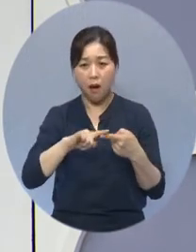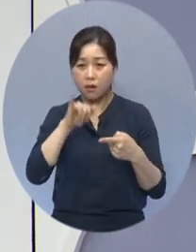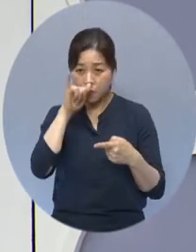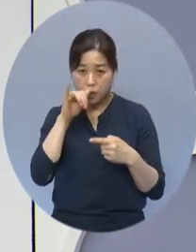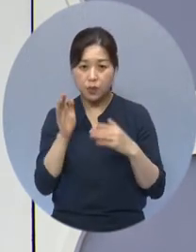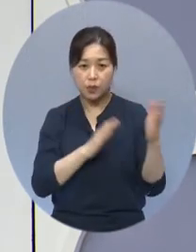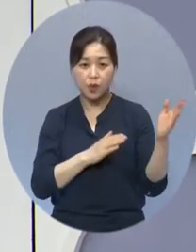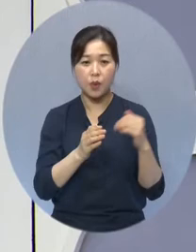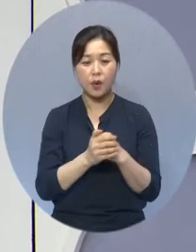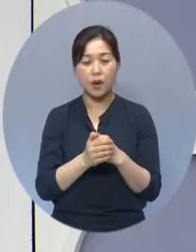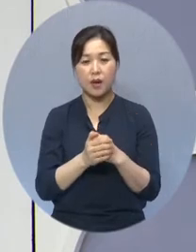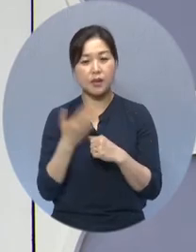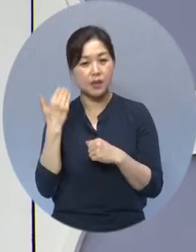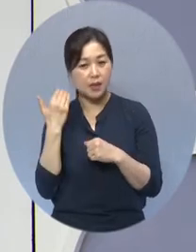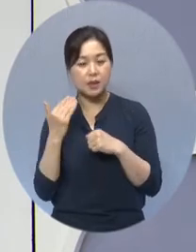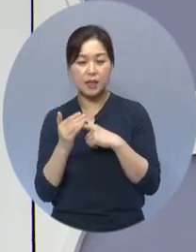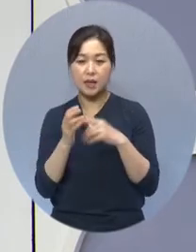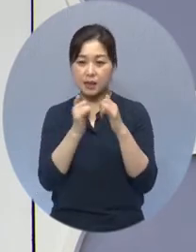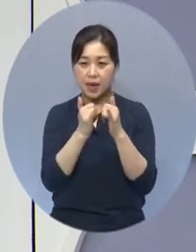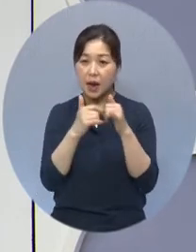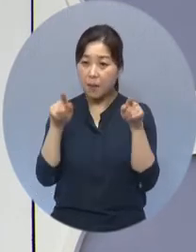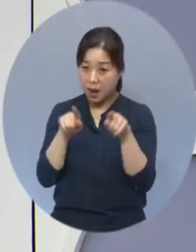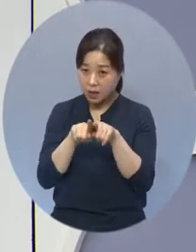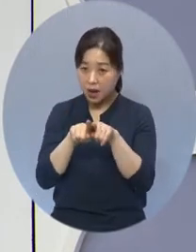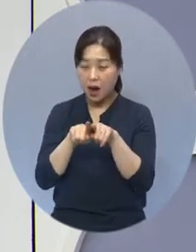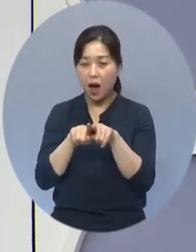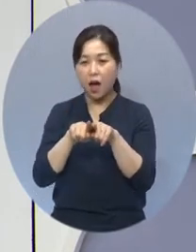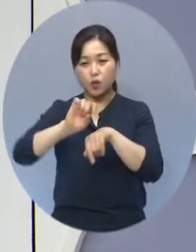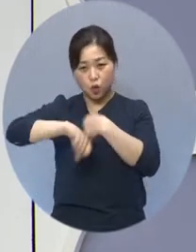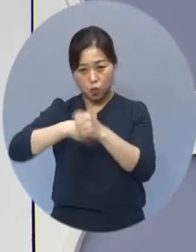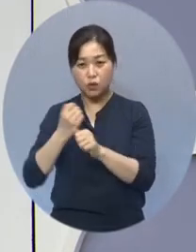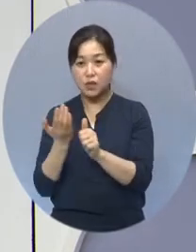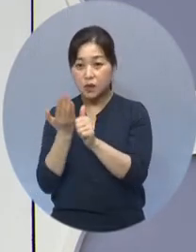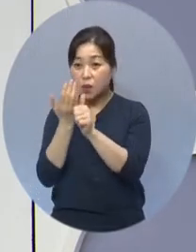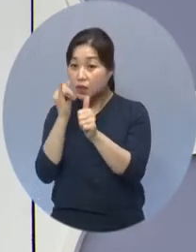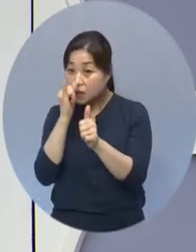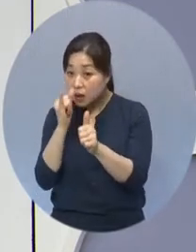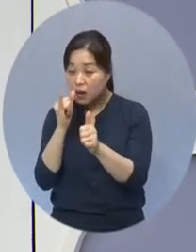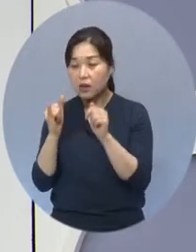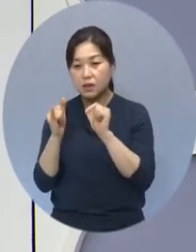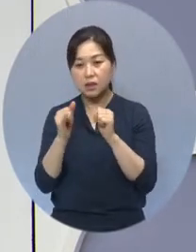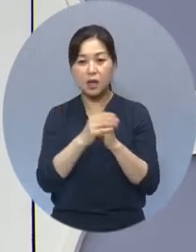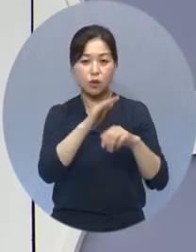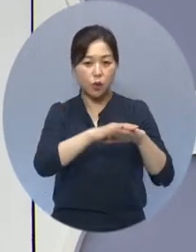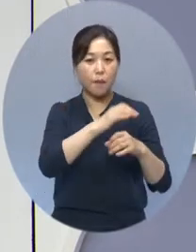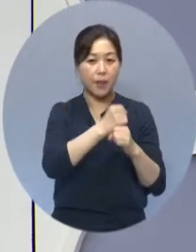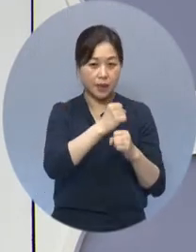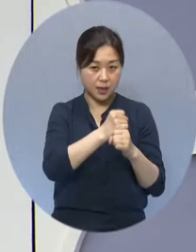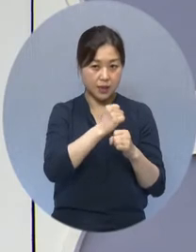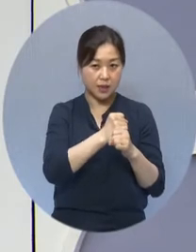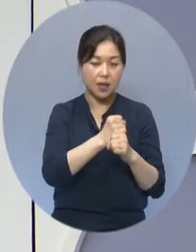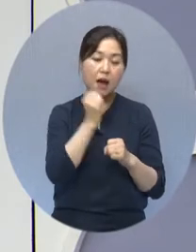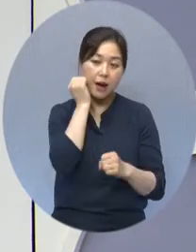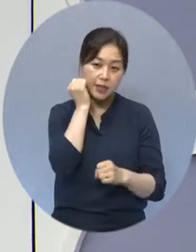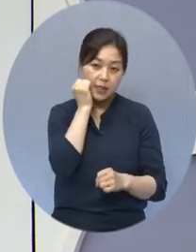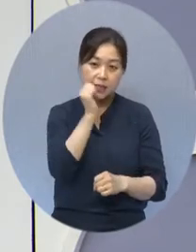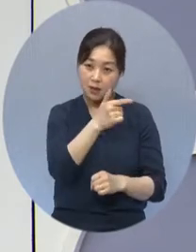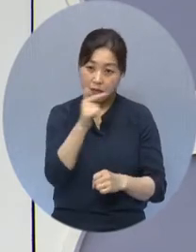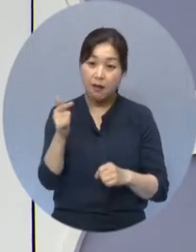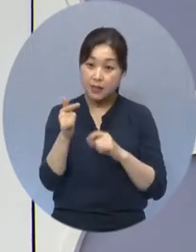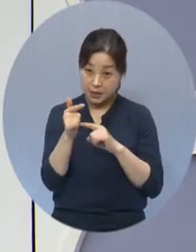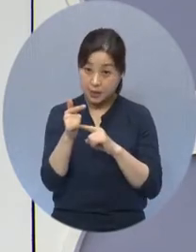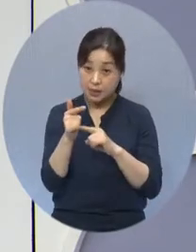네, 그게 그렇죠. 이제 반려동물을 위한 어떤 간식, 수제로 만든 간식들을 이렇게 만들 수 있는 기회를